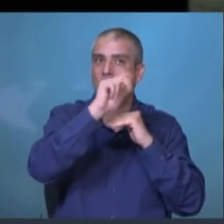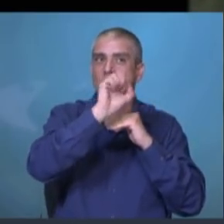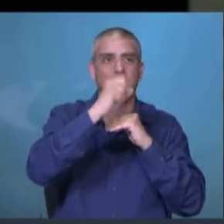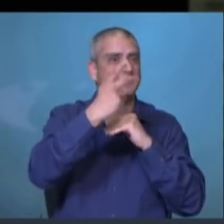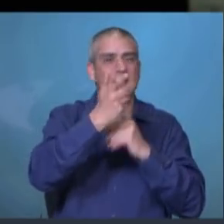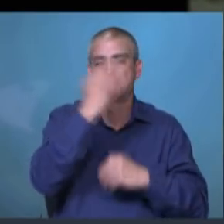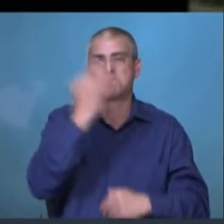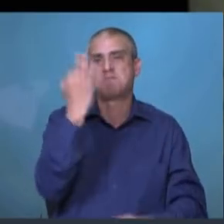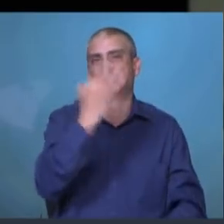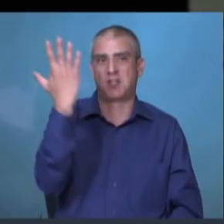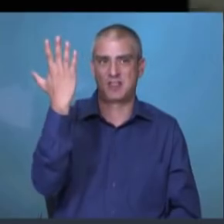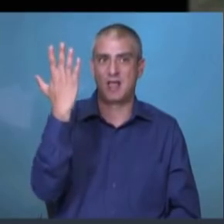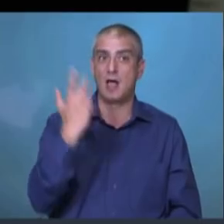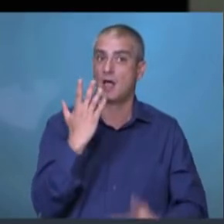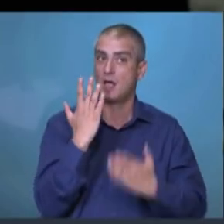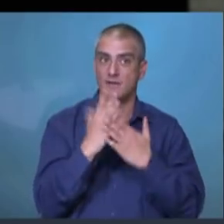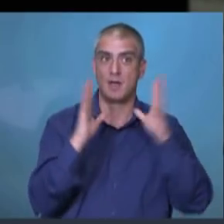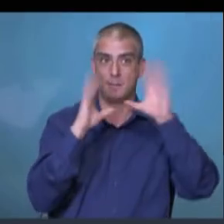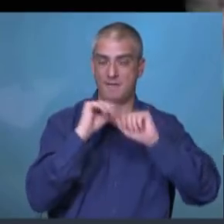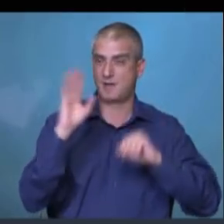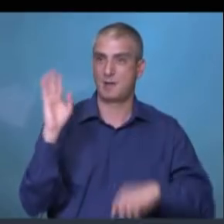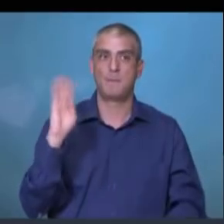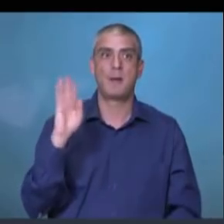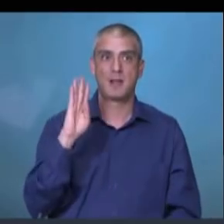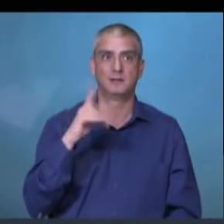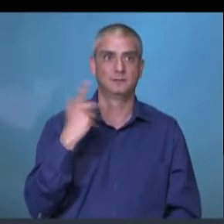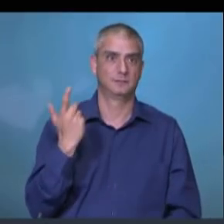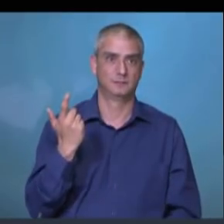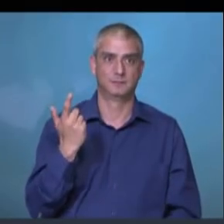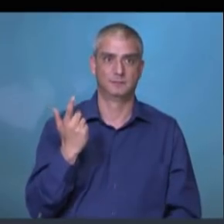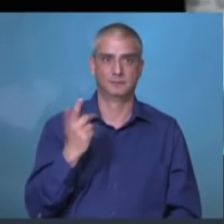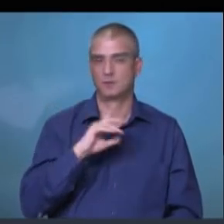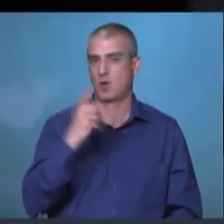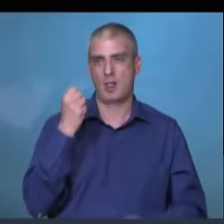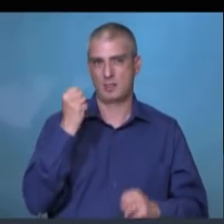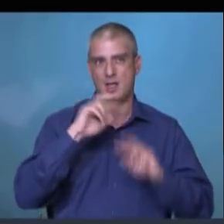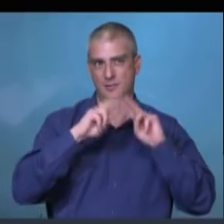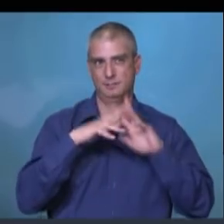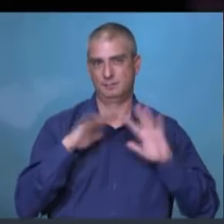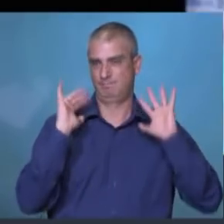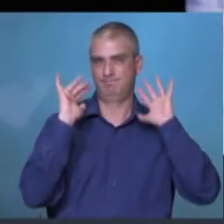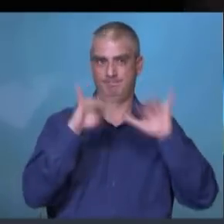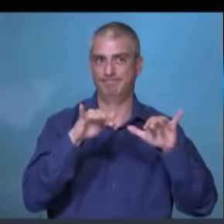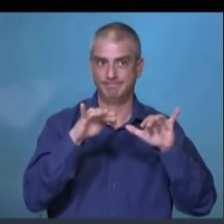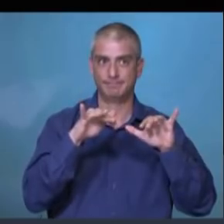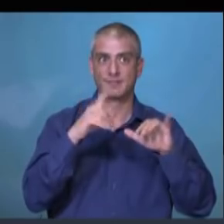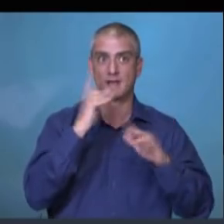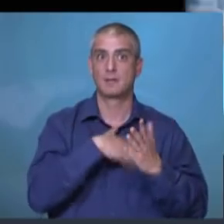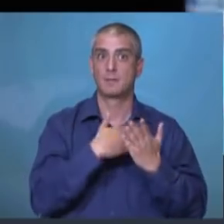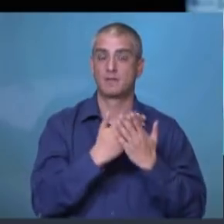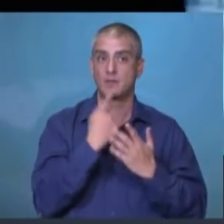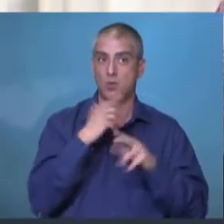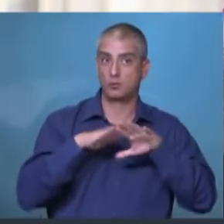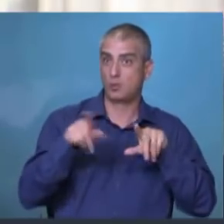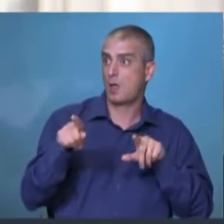בן זונה. It was Bubbles Nightclub in Chiang Mai, where every international traveler goes. And one of the volunteers is